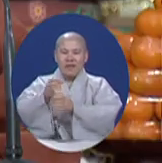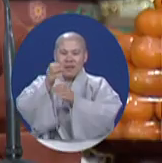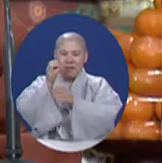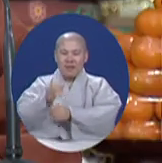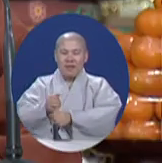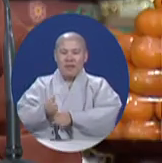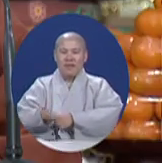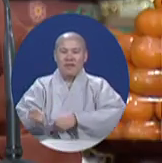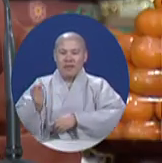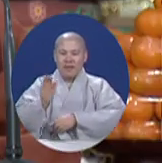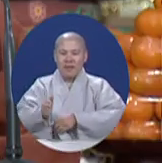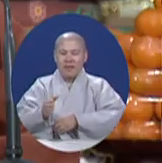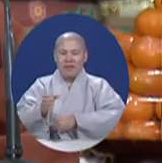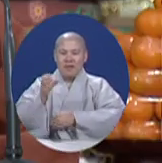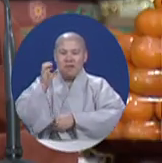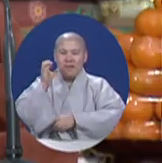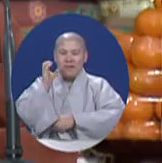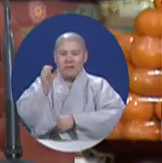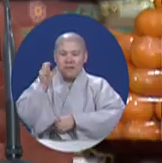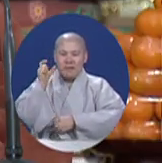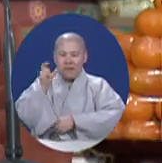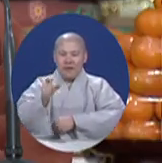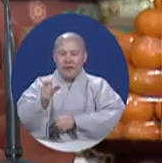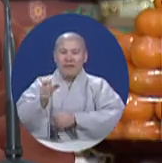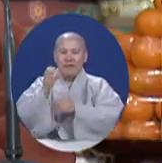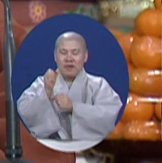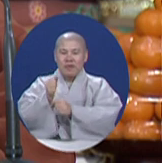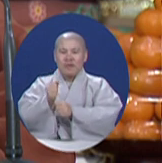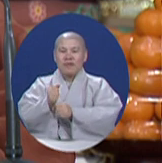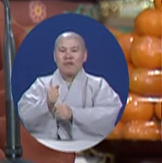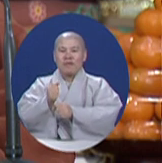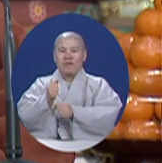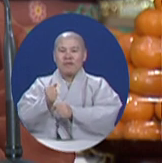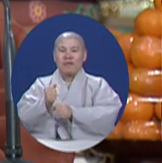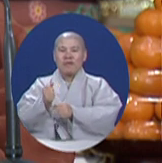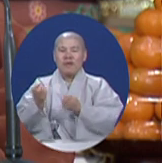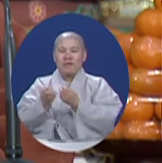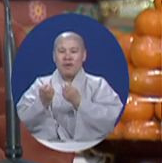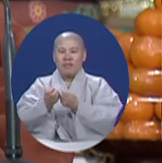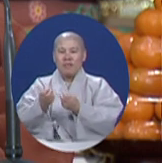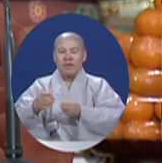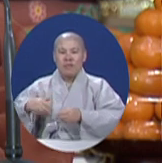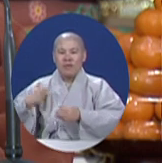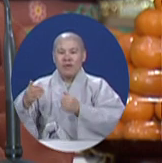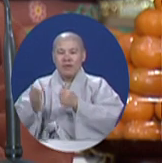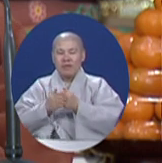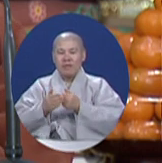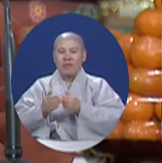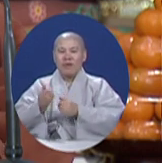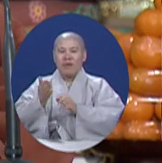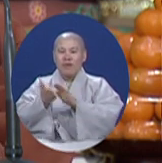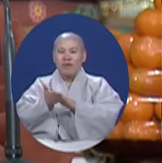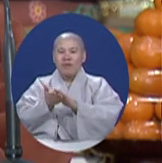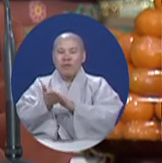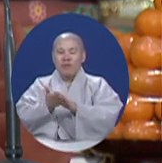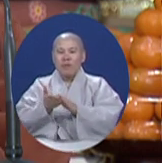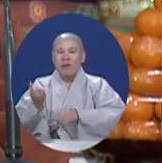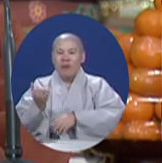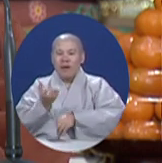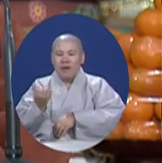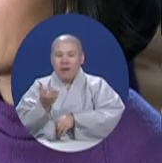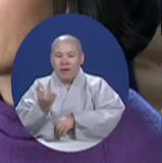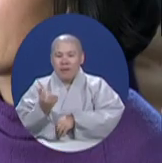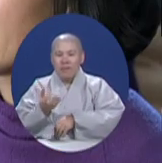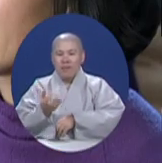되는데 이걸 그냥 단단히 잡아놔놓으니까 그냥 확 부르터가지고 손바닥이 아주 이제 죽을 애를